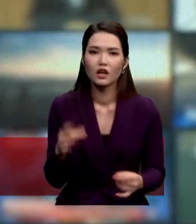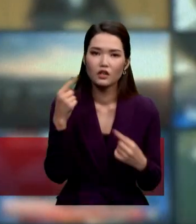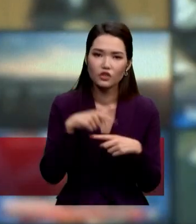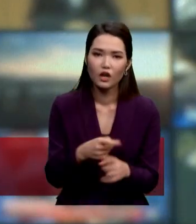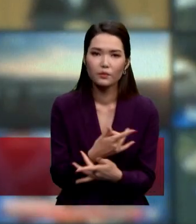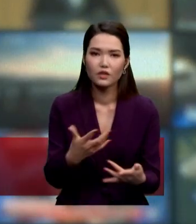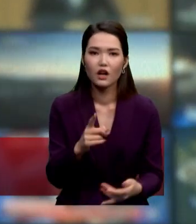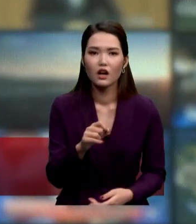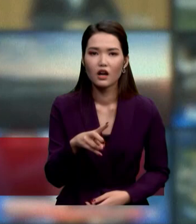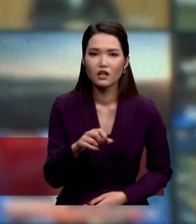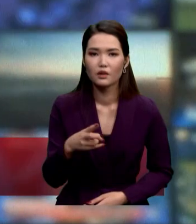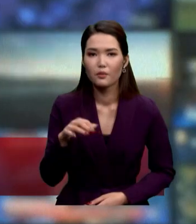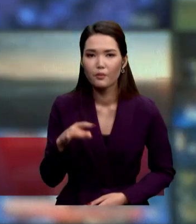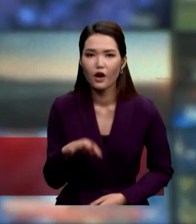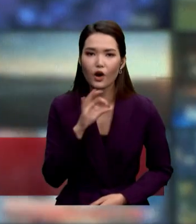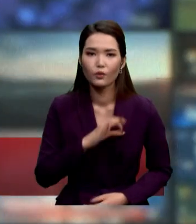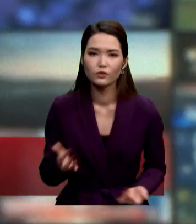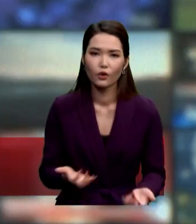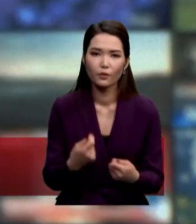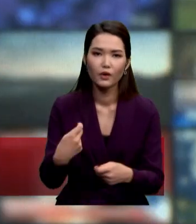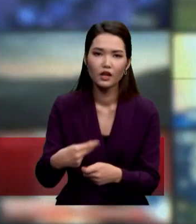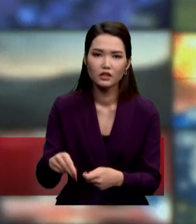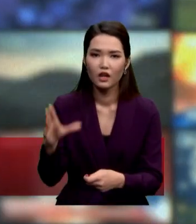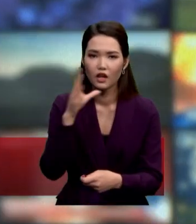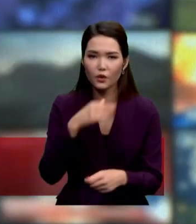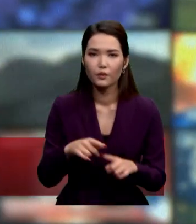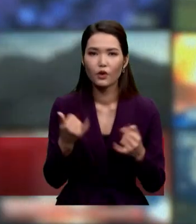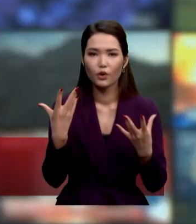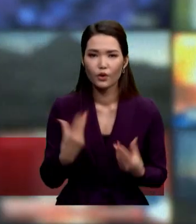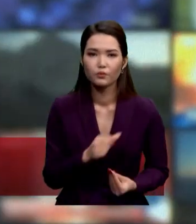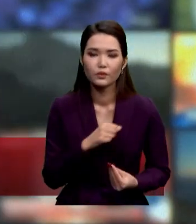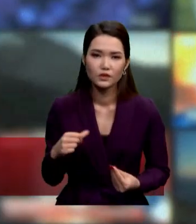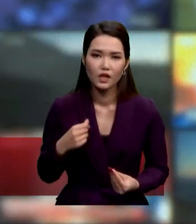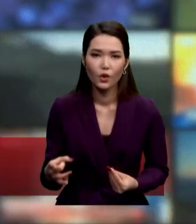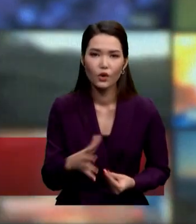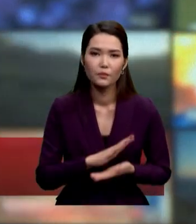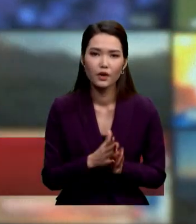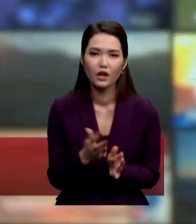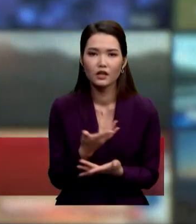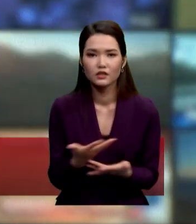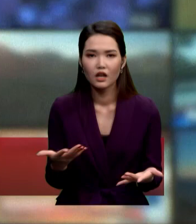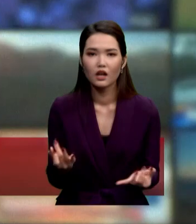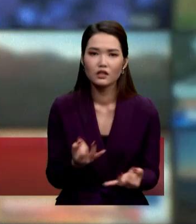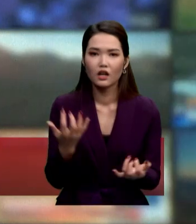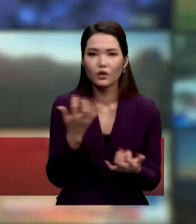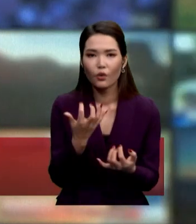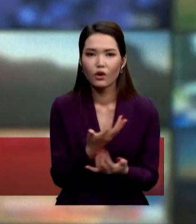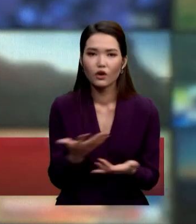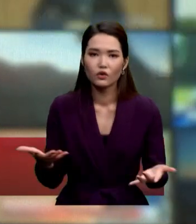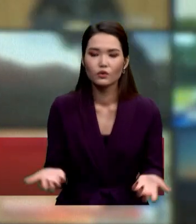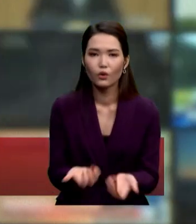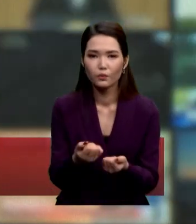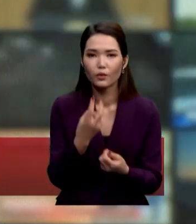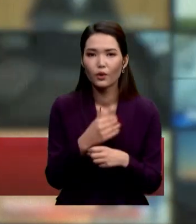жабдық Халық банктың демеушілік қолдауымен сатып алынды және қазірдің өзінде облыстағы шала туған нәрестелерге соқырлықтан